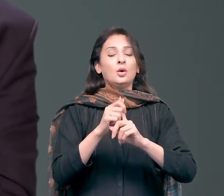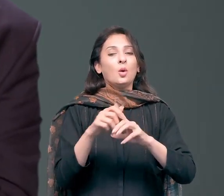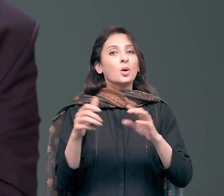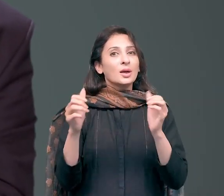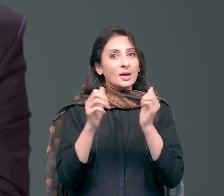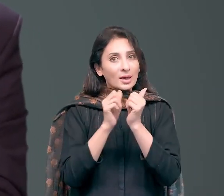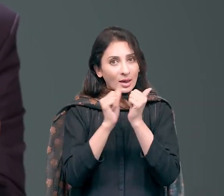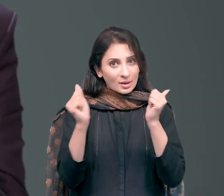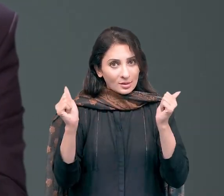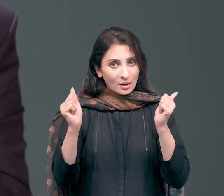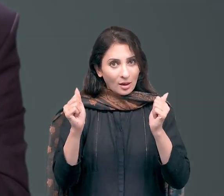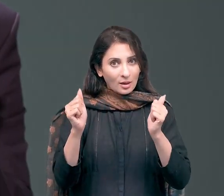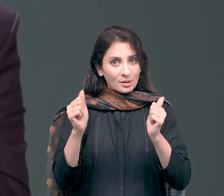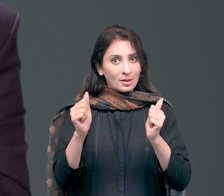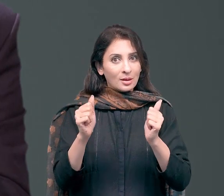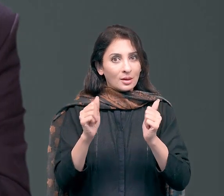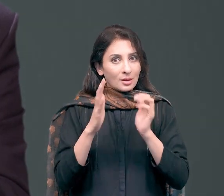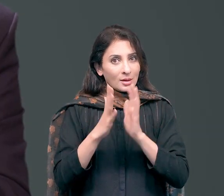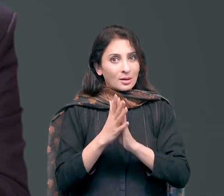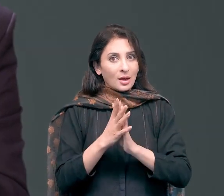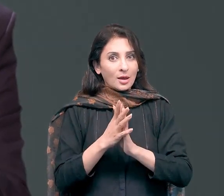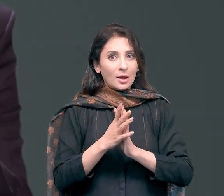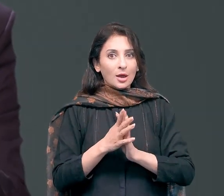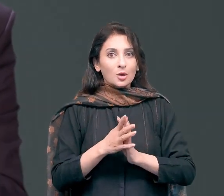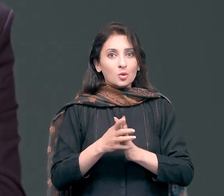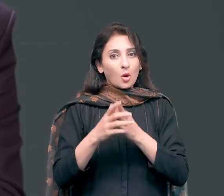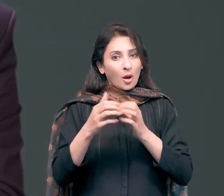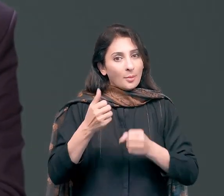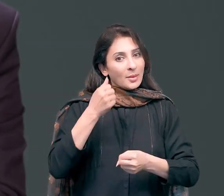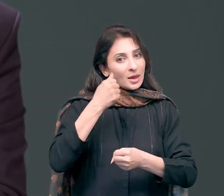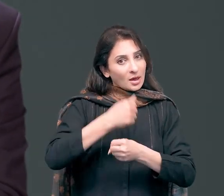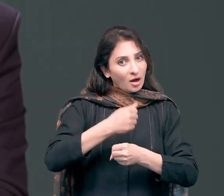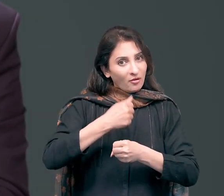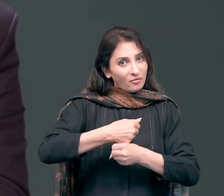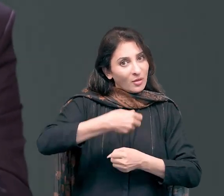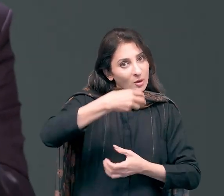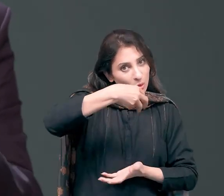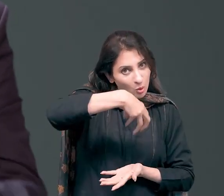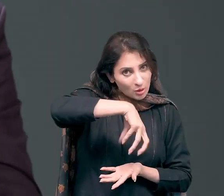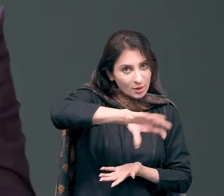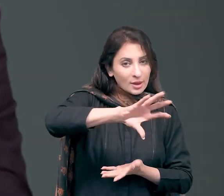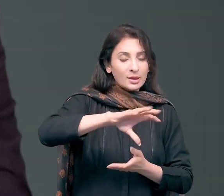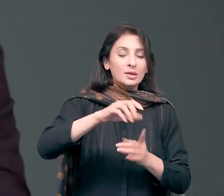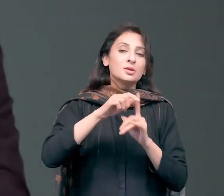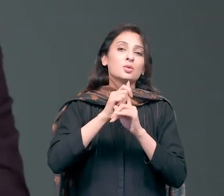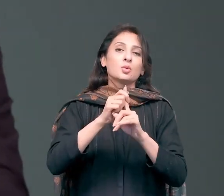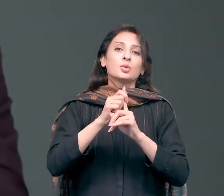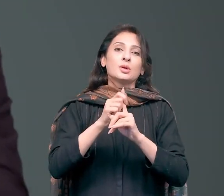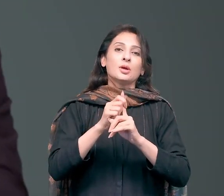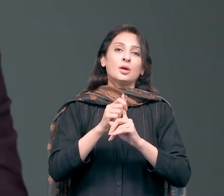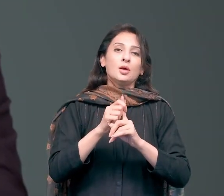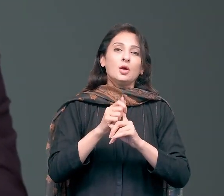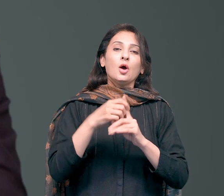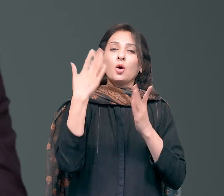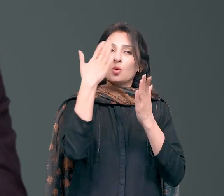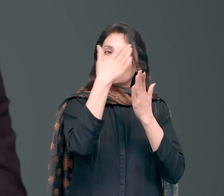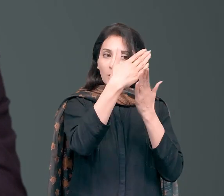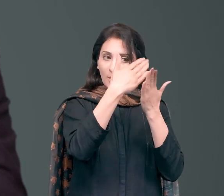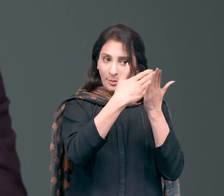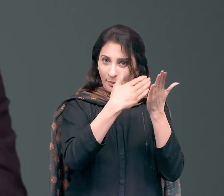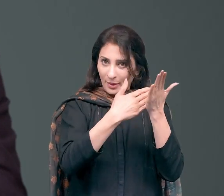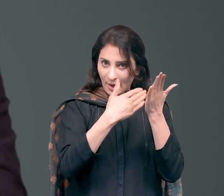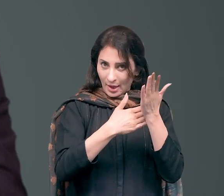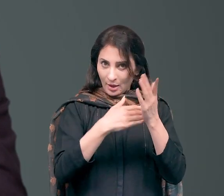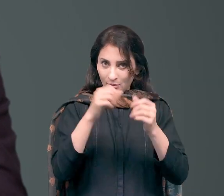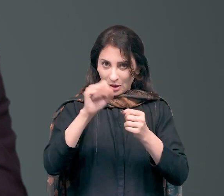آزادی دینی ہے تو ہمیں ہندوستان میں اقتدار منتقل کرنا پڑے گا۔ تو بہرحال ان کا پھر انہوں نے ایک پلان دیا